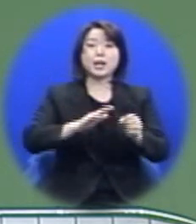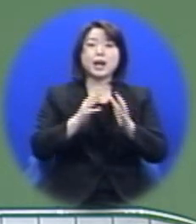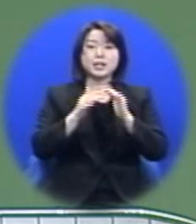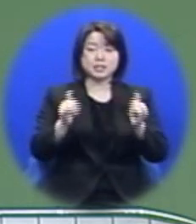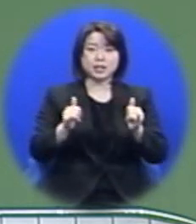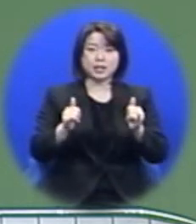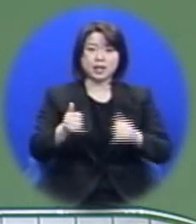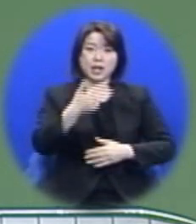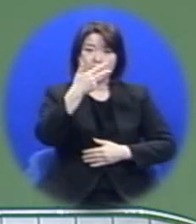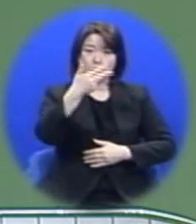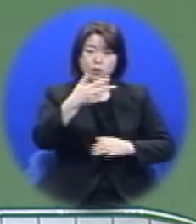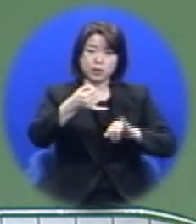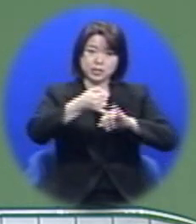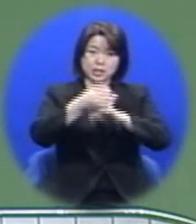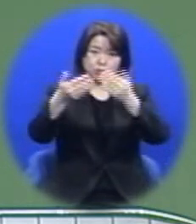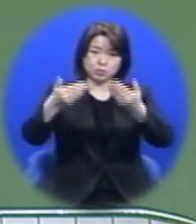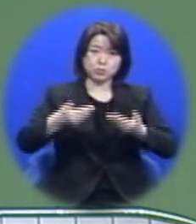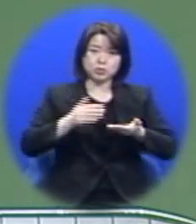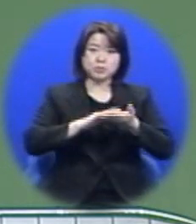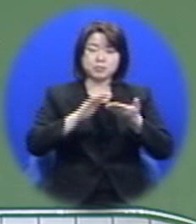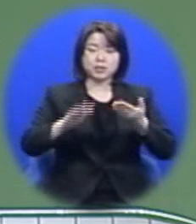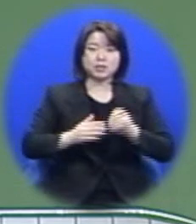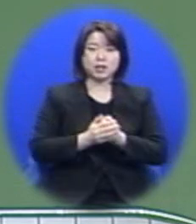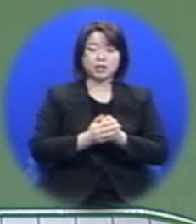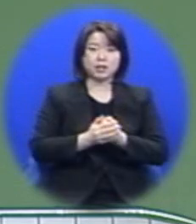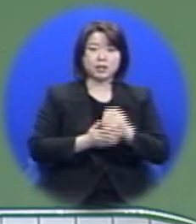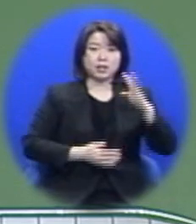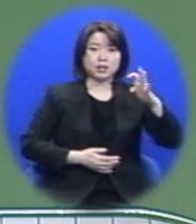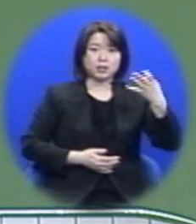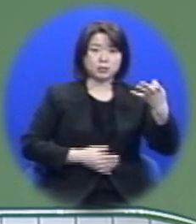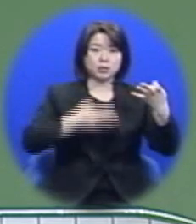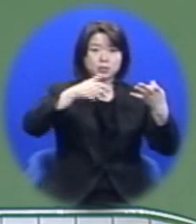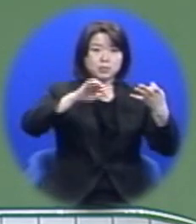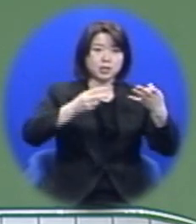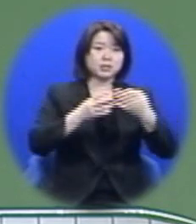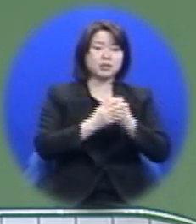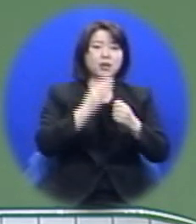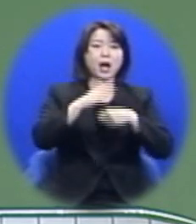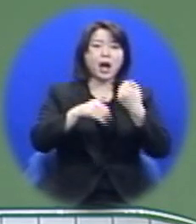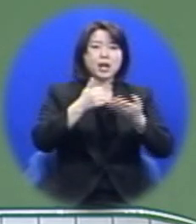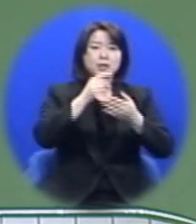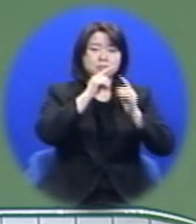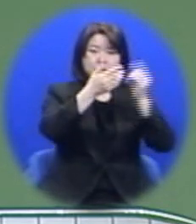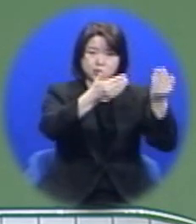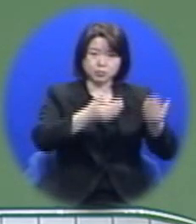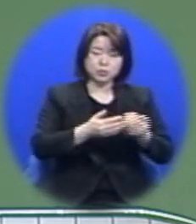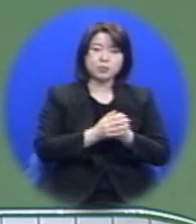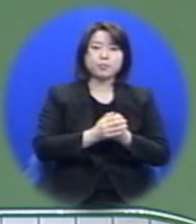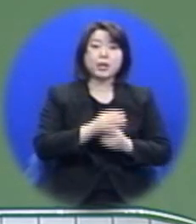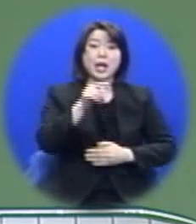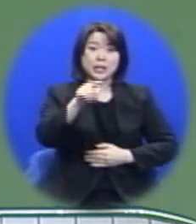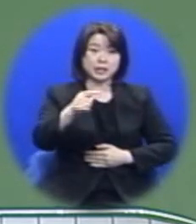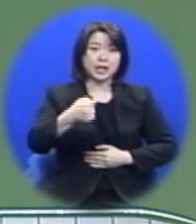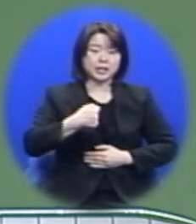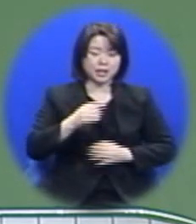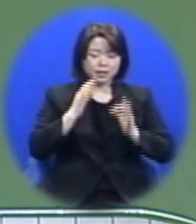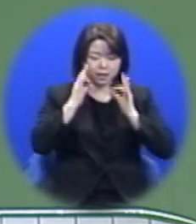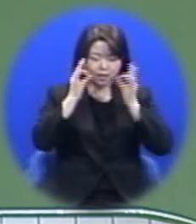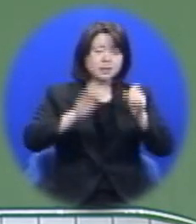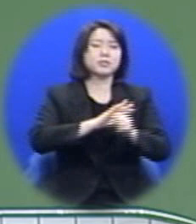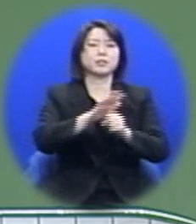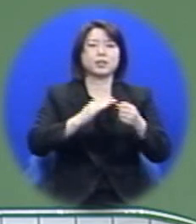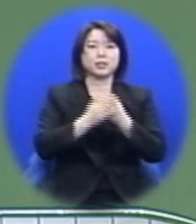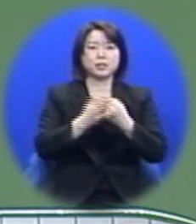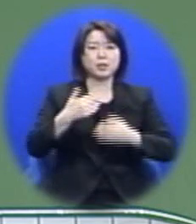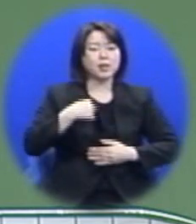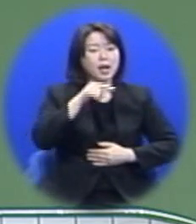하나님이 일곱 가지 약속을 해주십니다. 14절, 하나님께서 말씀하신다. 그가 나를 간절히 사랑하니